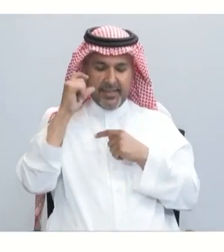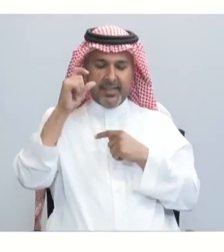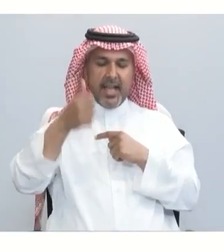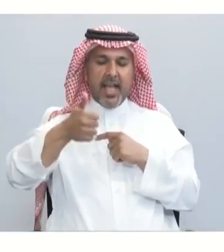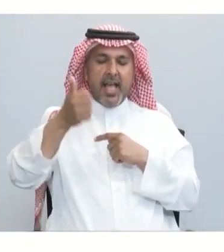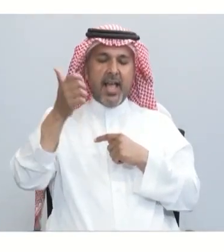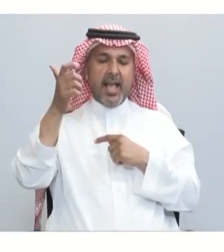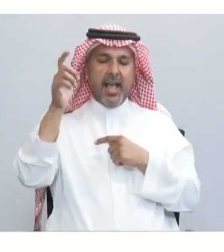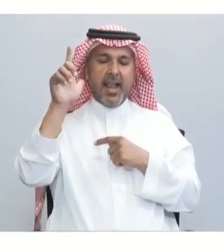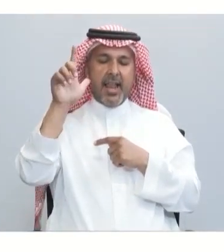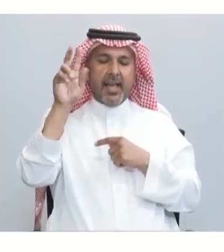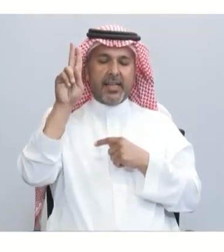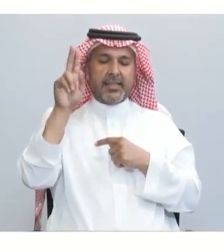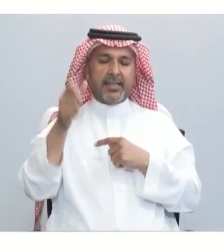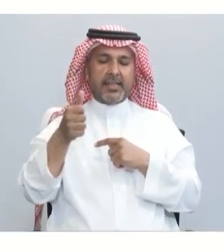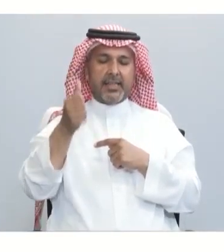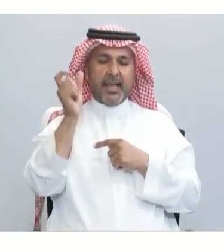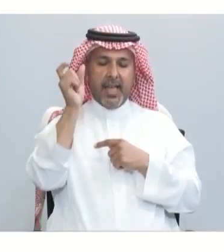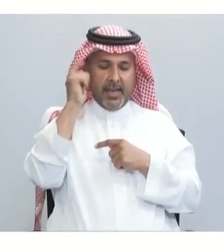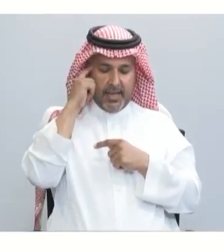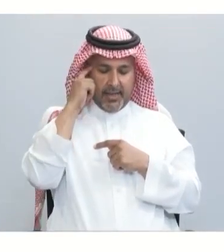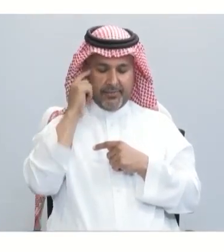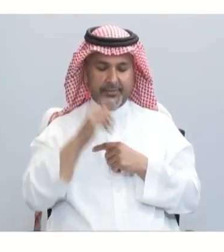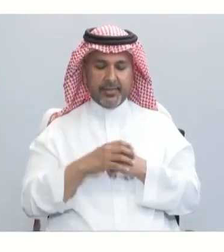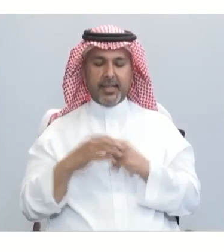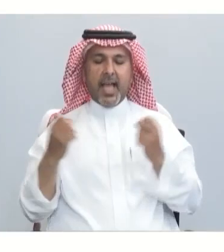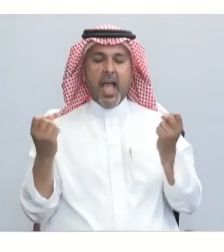عكسي كلا منهما